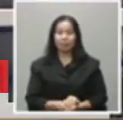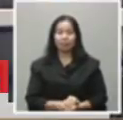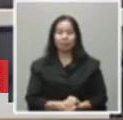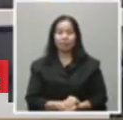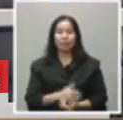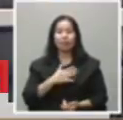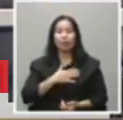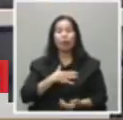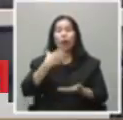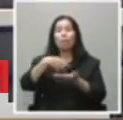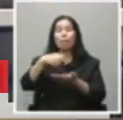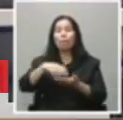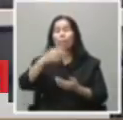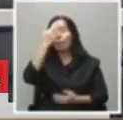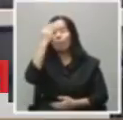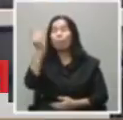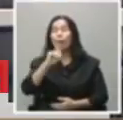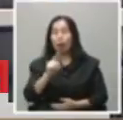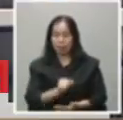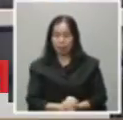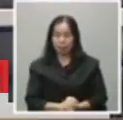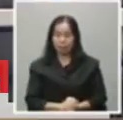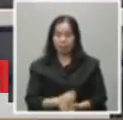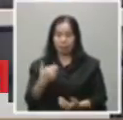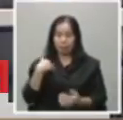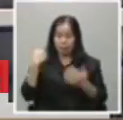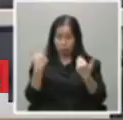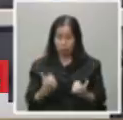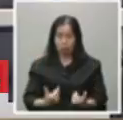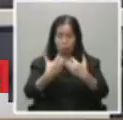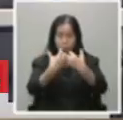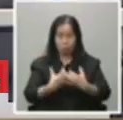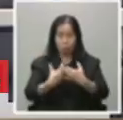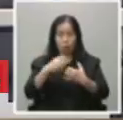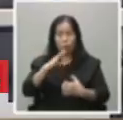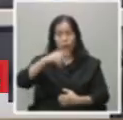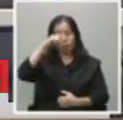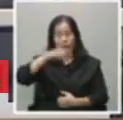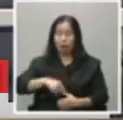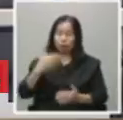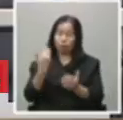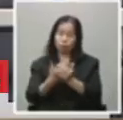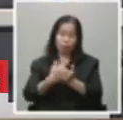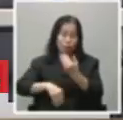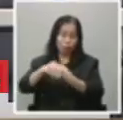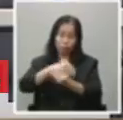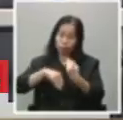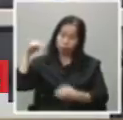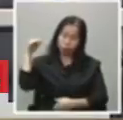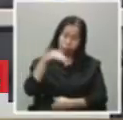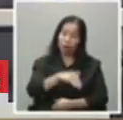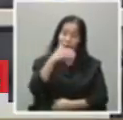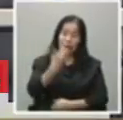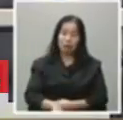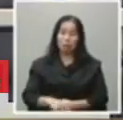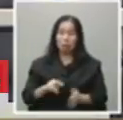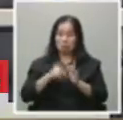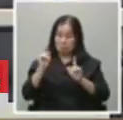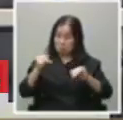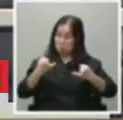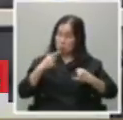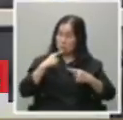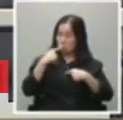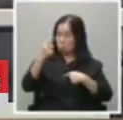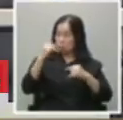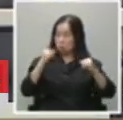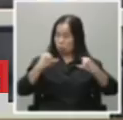ผมพูดอย่างนี้ก็เพราะว่าอุตสาหกรรมไทยเนี่ยตกหนักมากเลยครับท่านบอกจะปั้น EEC โอ้เราต้องสร้างอีเวน